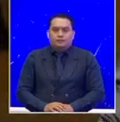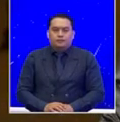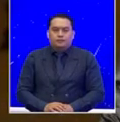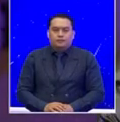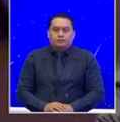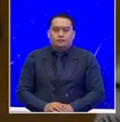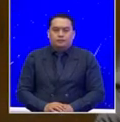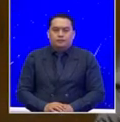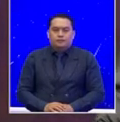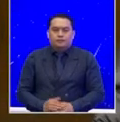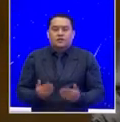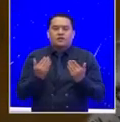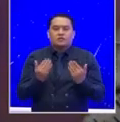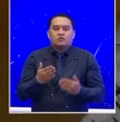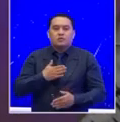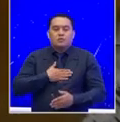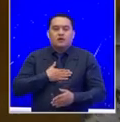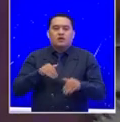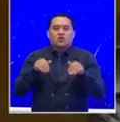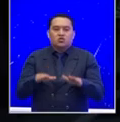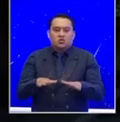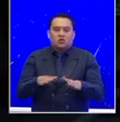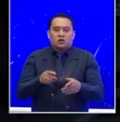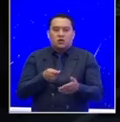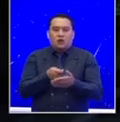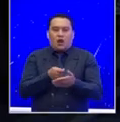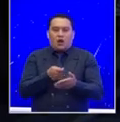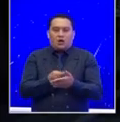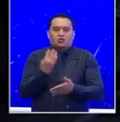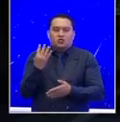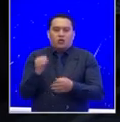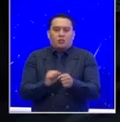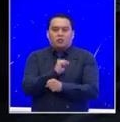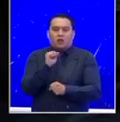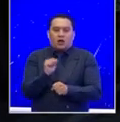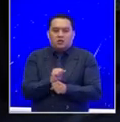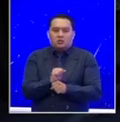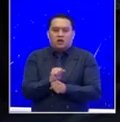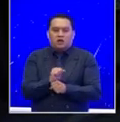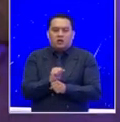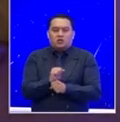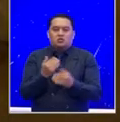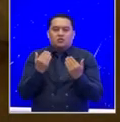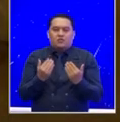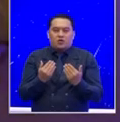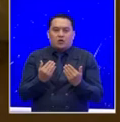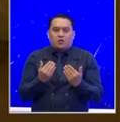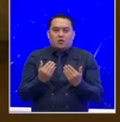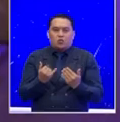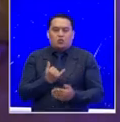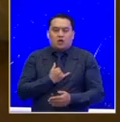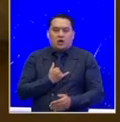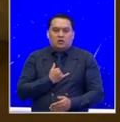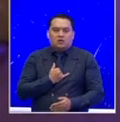Сегодня мы решили с супругом накормить все наши 4 поста. В это нелегкое время, сейчас, которое происходит у нас